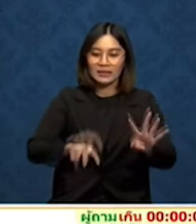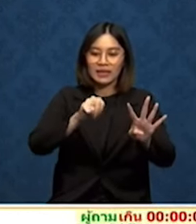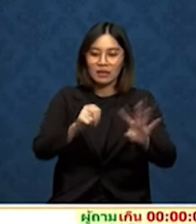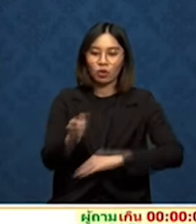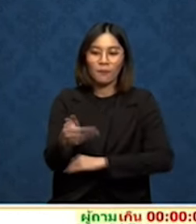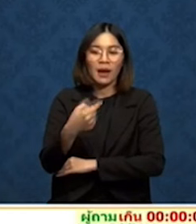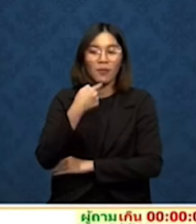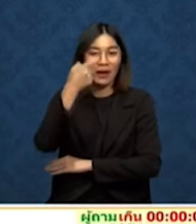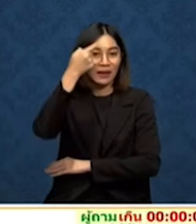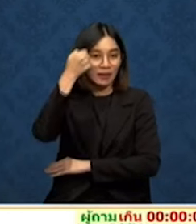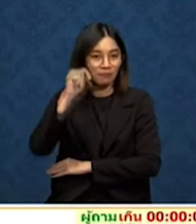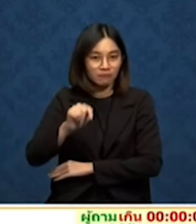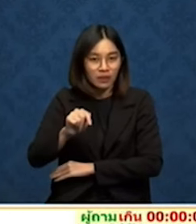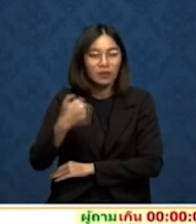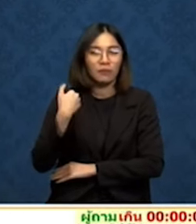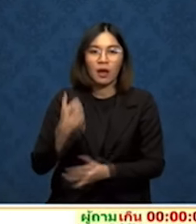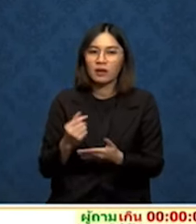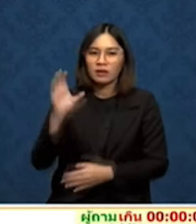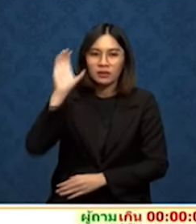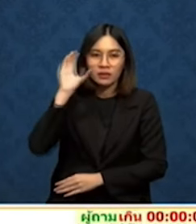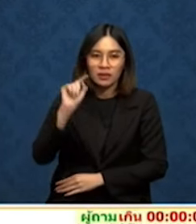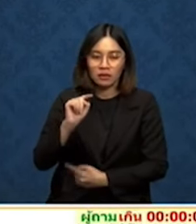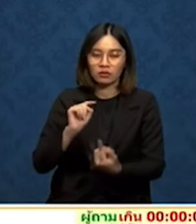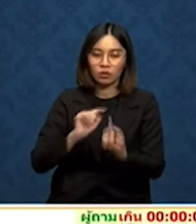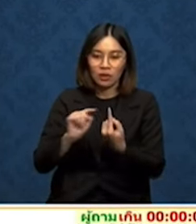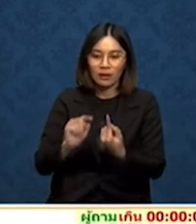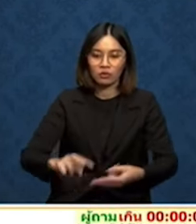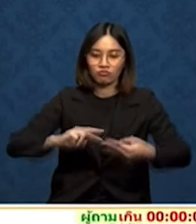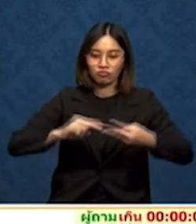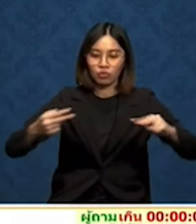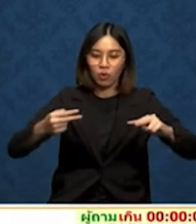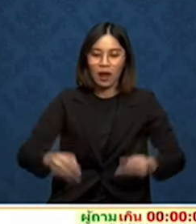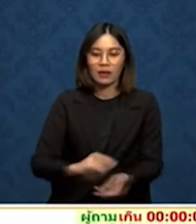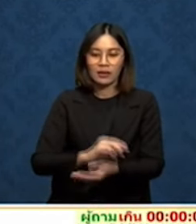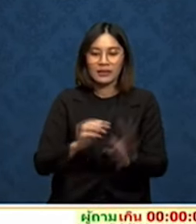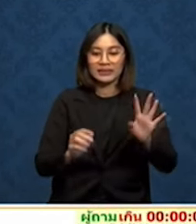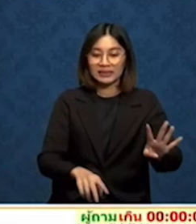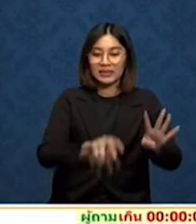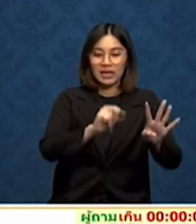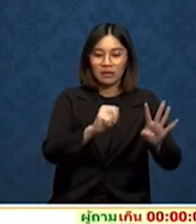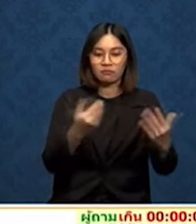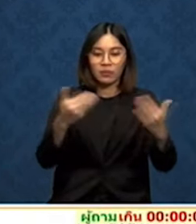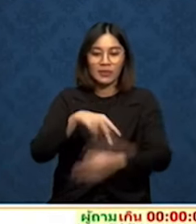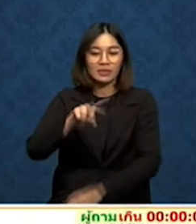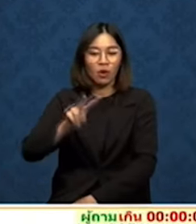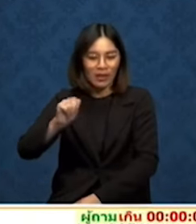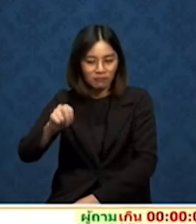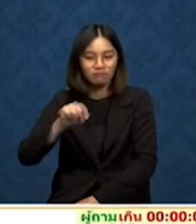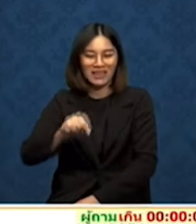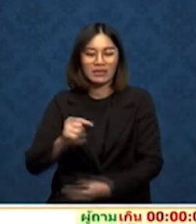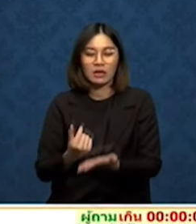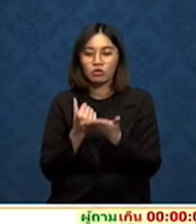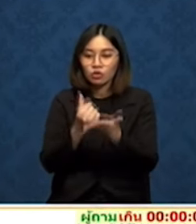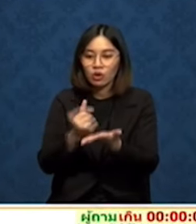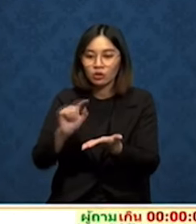คังดำครับซึ่งเราเชื่อว่าการทำให้โครโมโซมเปลี่ยนจาก 2nเป็น CNเนี่ยมันจะเป็นจะ